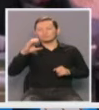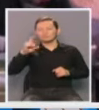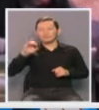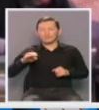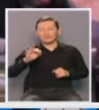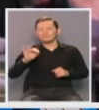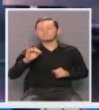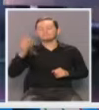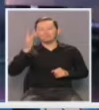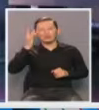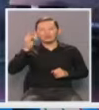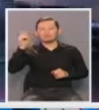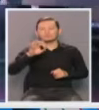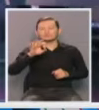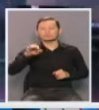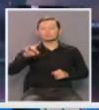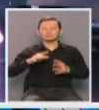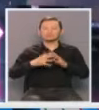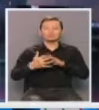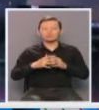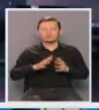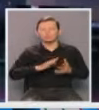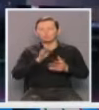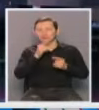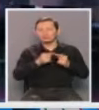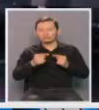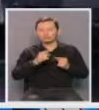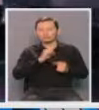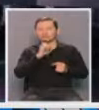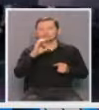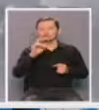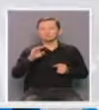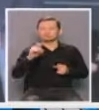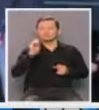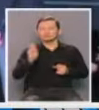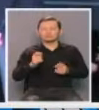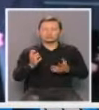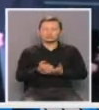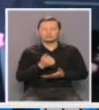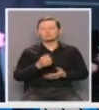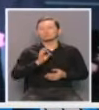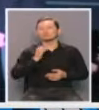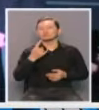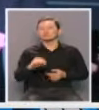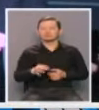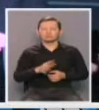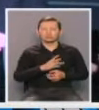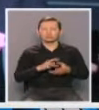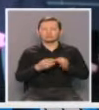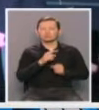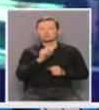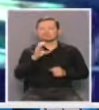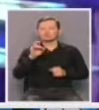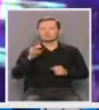Тельманов пен қырғызстандық Отар Бестаев белдесті. Аз уақыт ішінде Асхат қарсыласын жерге құлатып, таза жеңіске жетті. Асхаттың